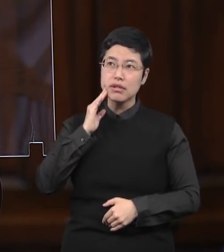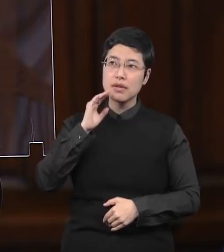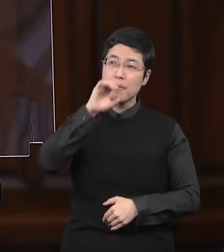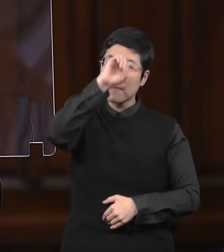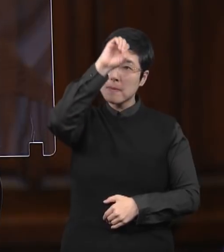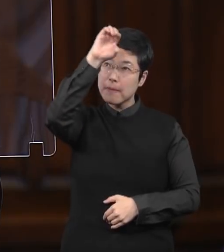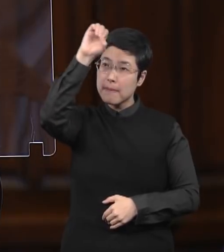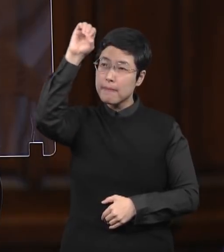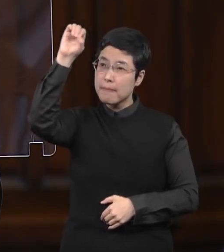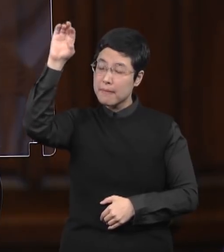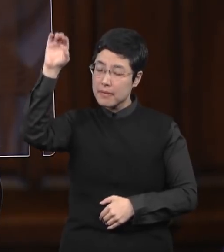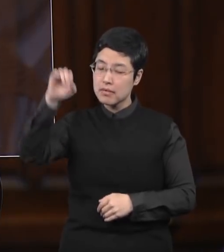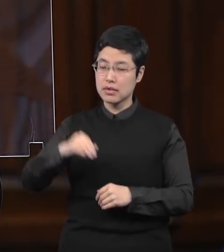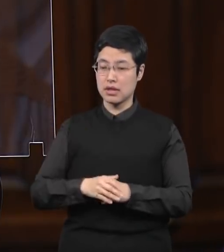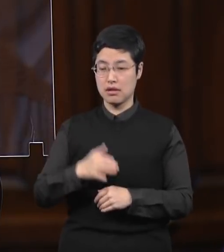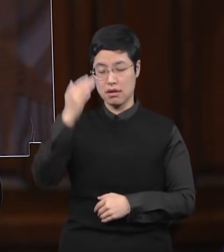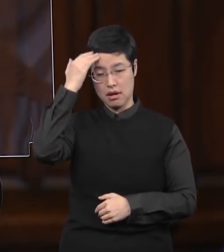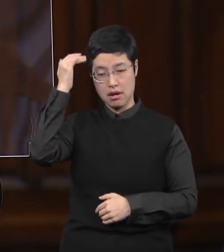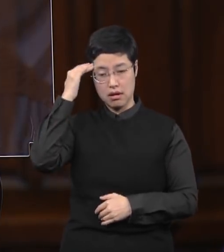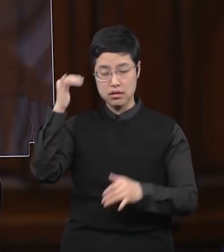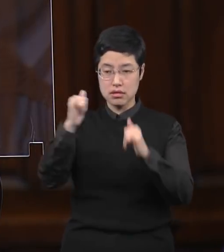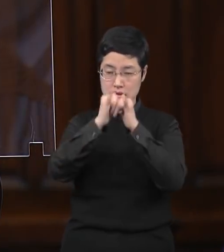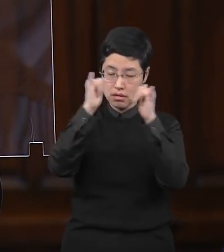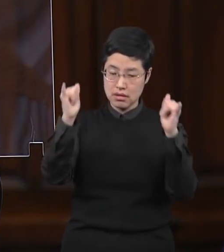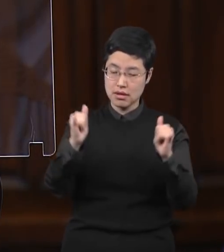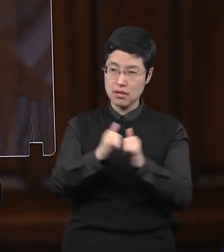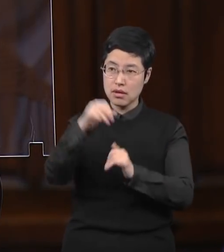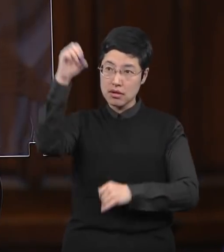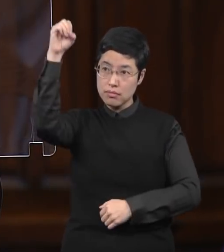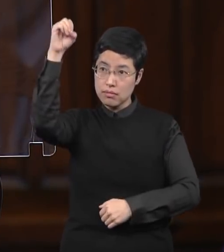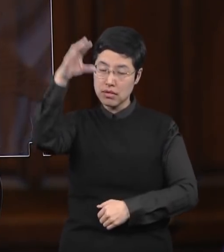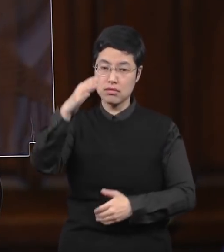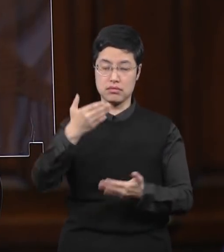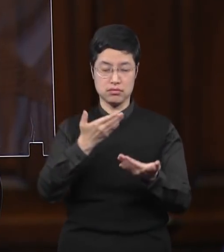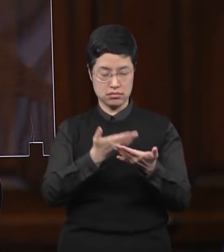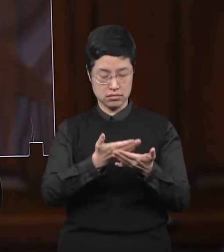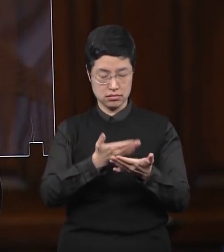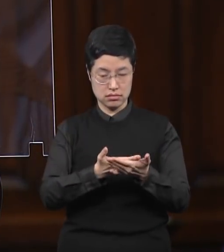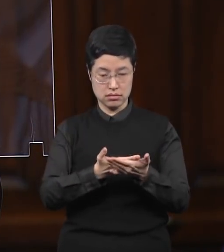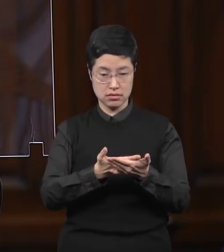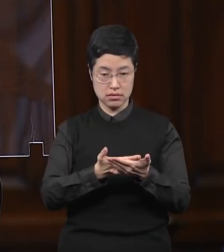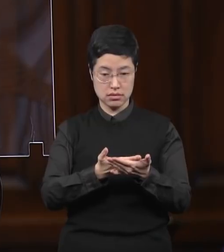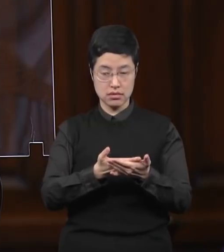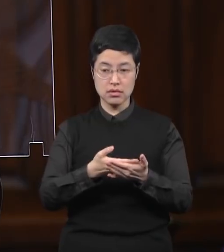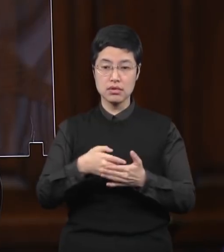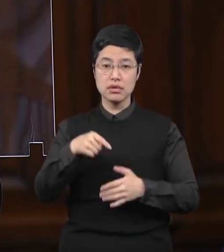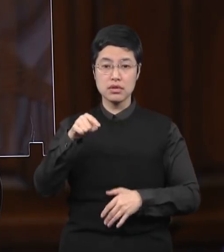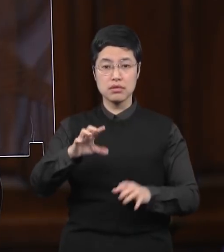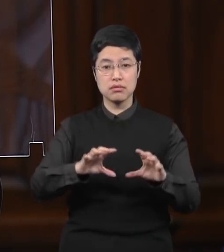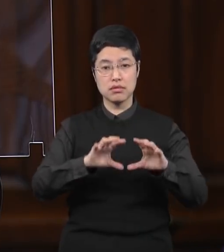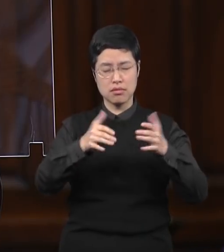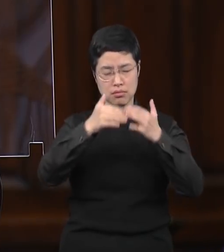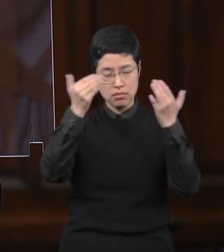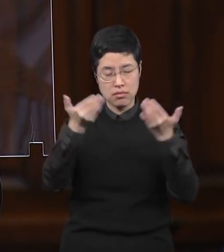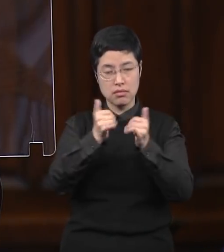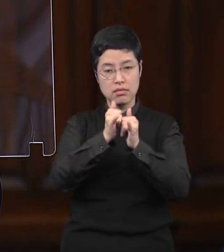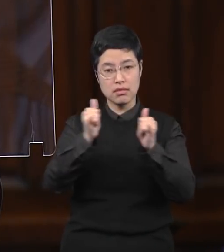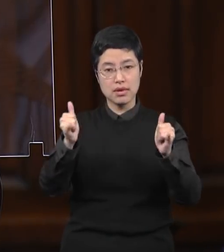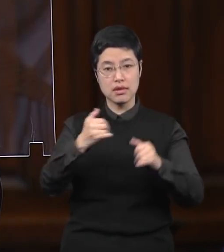별로 한국 사회를 비추어 주시고 이 땅의 모든 이가